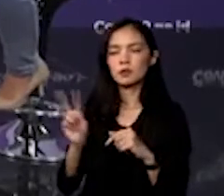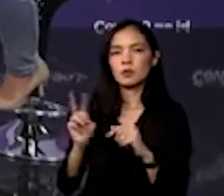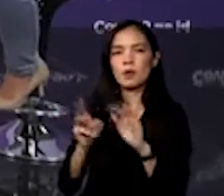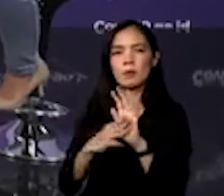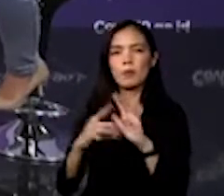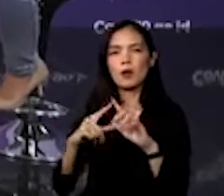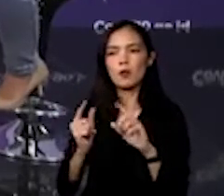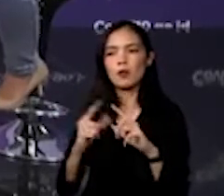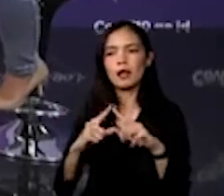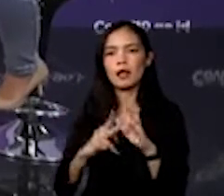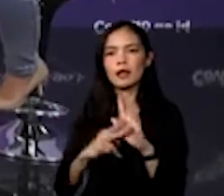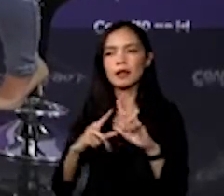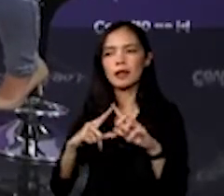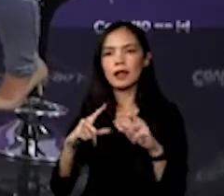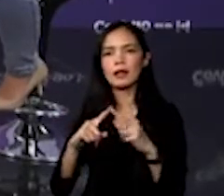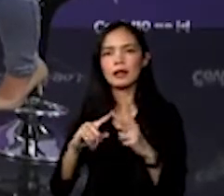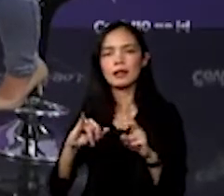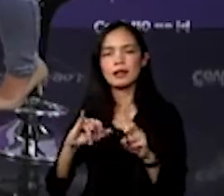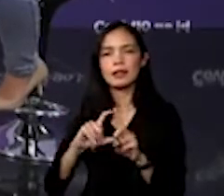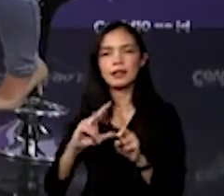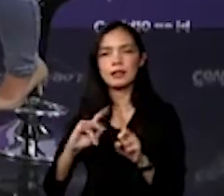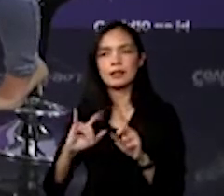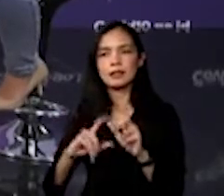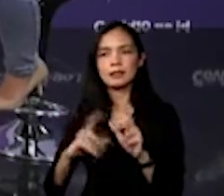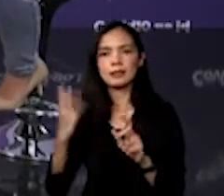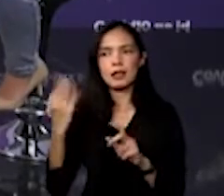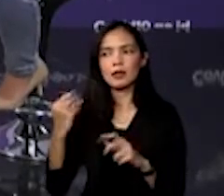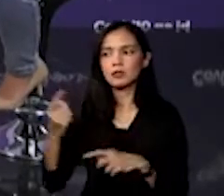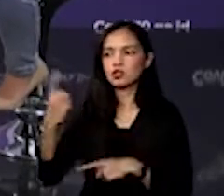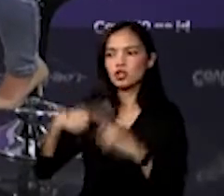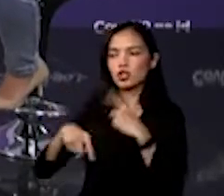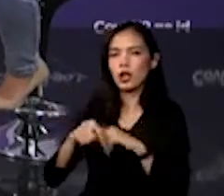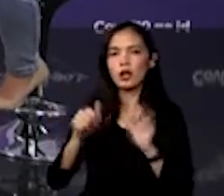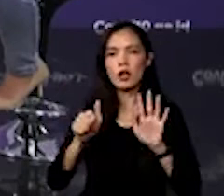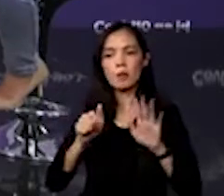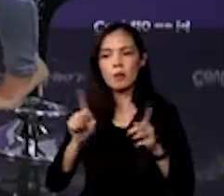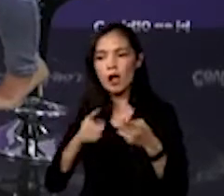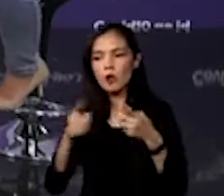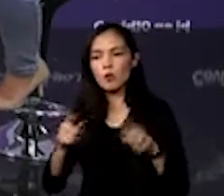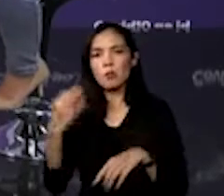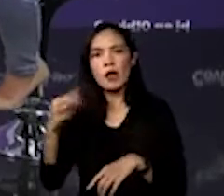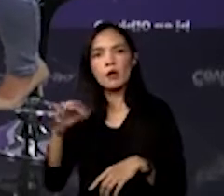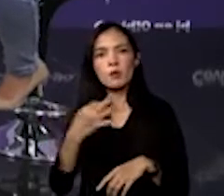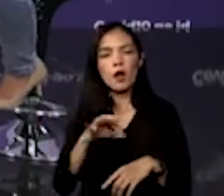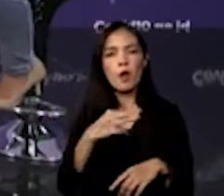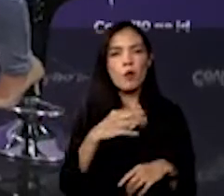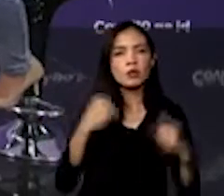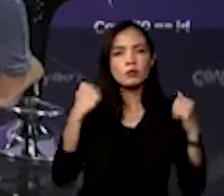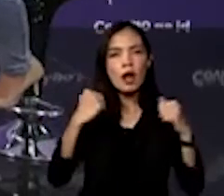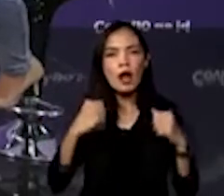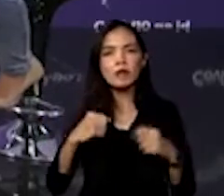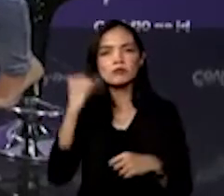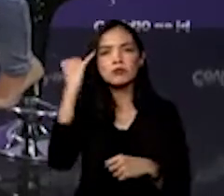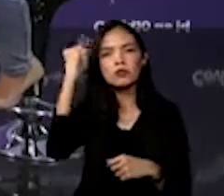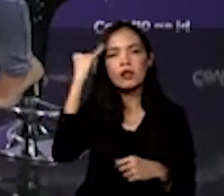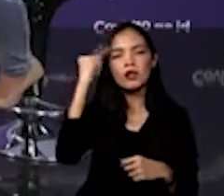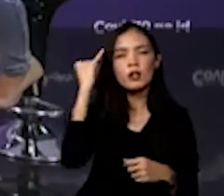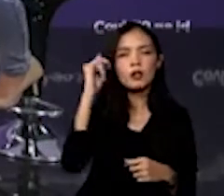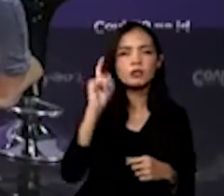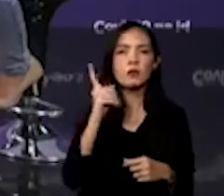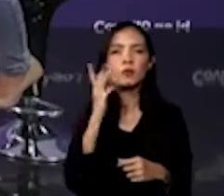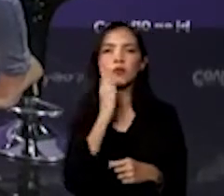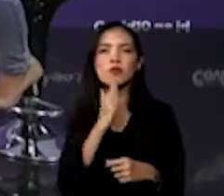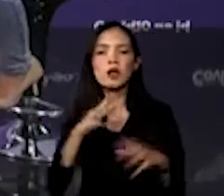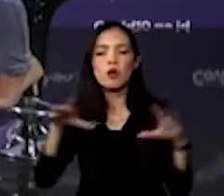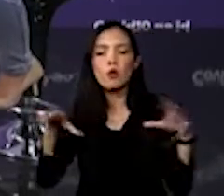menciptakan lagu hampir enam ya Nah itu gimana nih kamu tetap semangat terus berkreasi apalagi anak muda tuh kan enggak bisa kongko-kongko